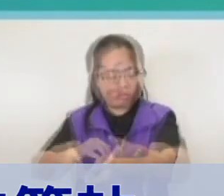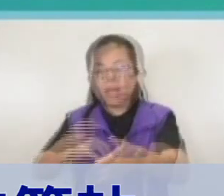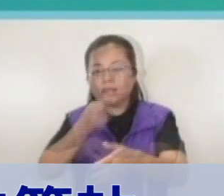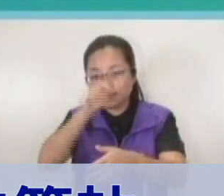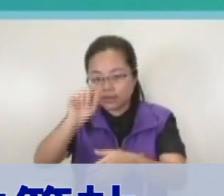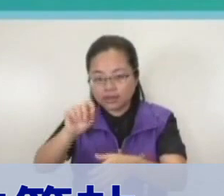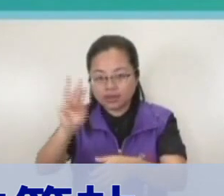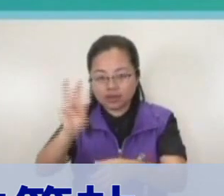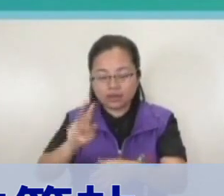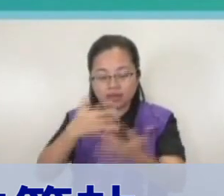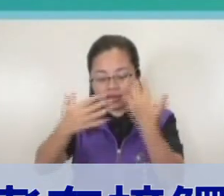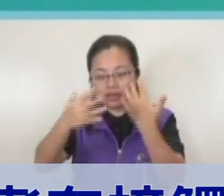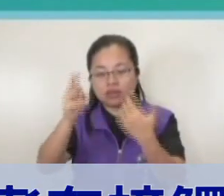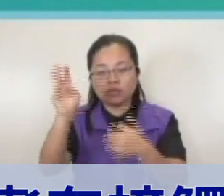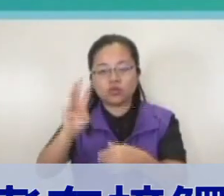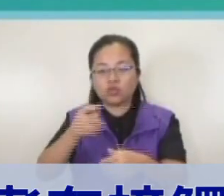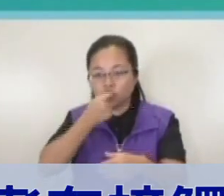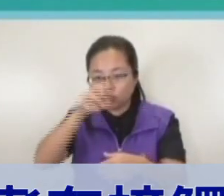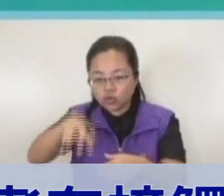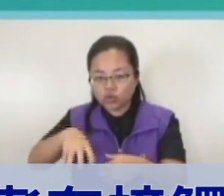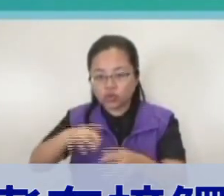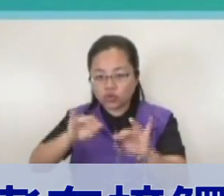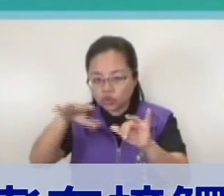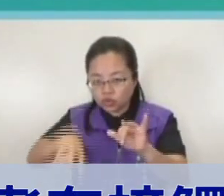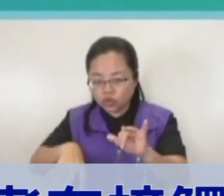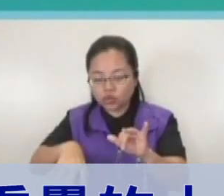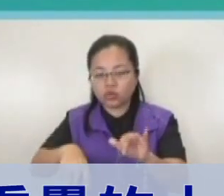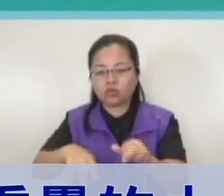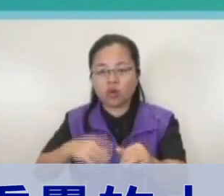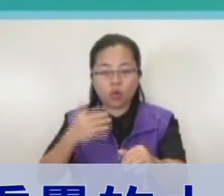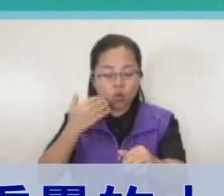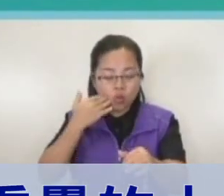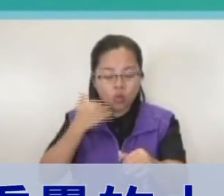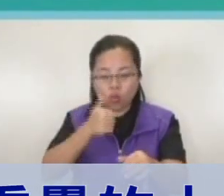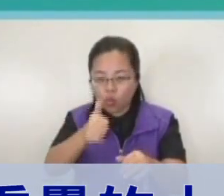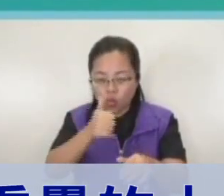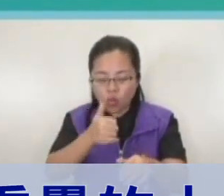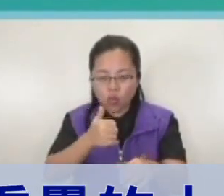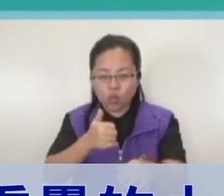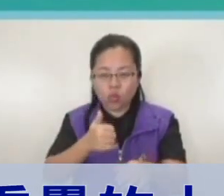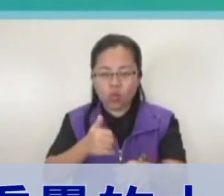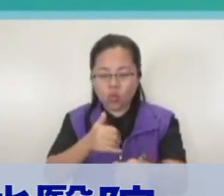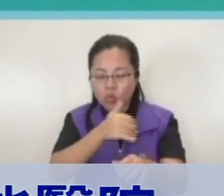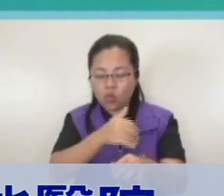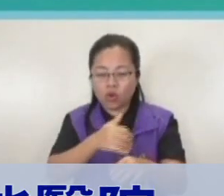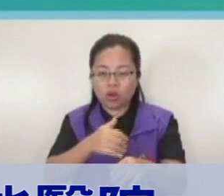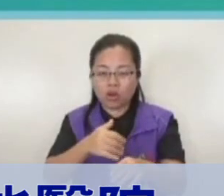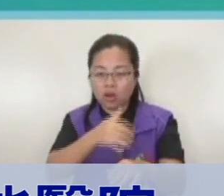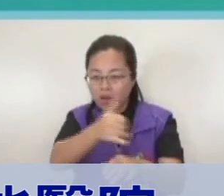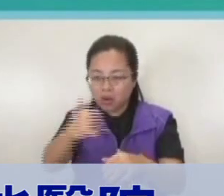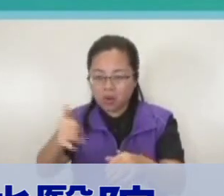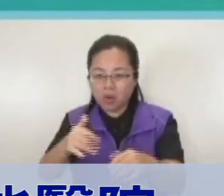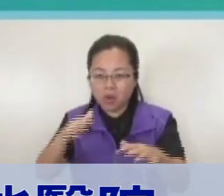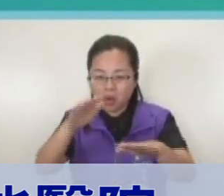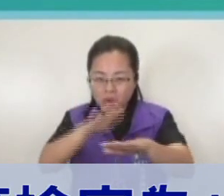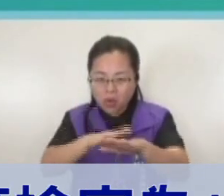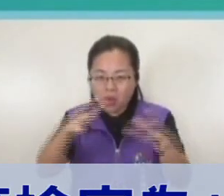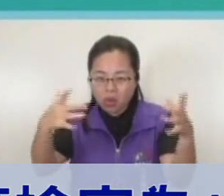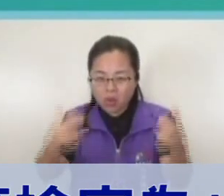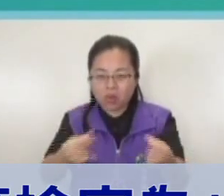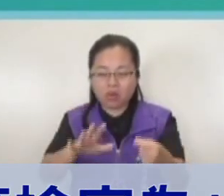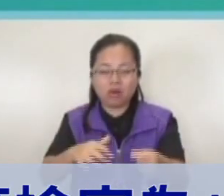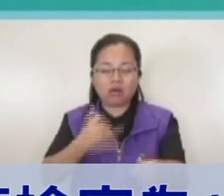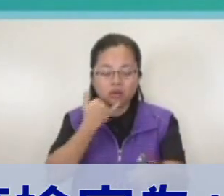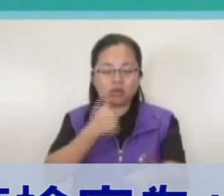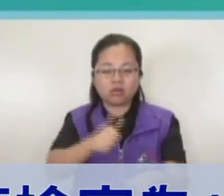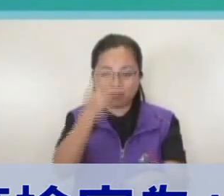筛站。如果有疑似或者有接触或者是有轨迹重叠的人，都可以去这些医院去做快筛，